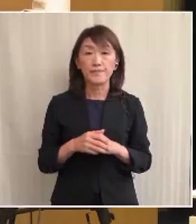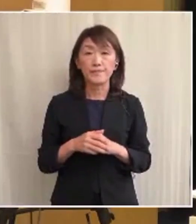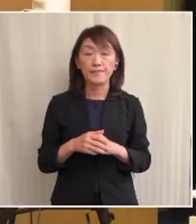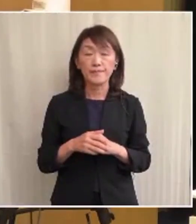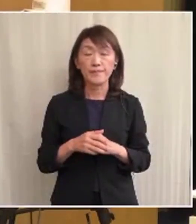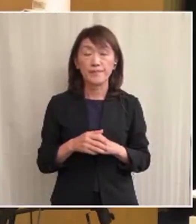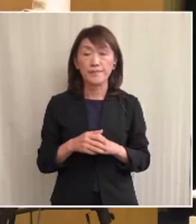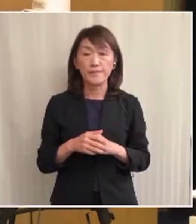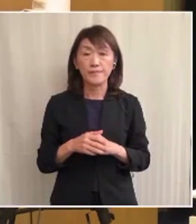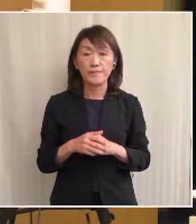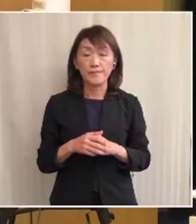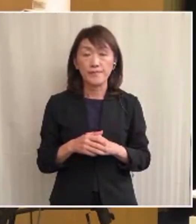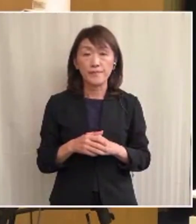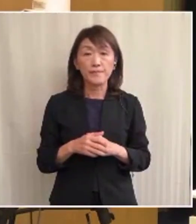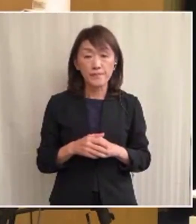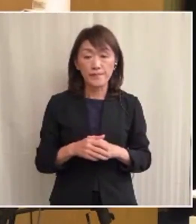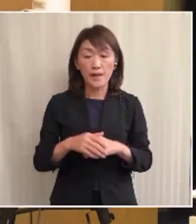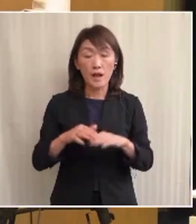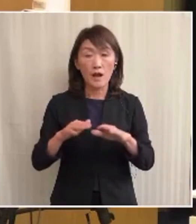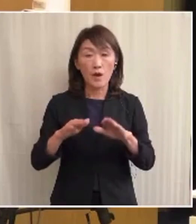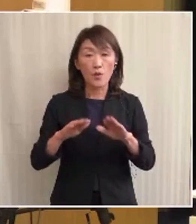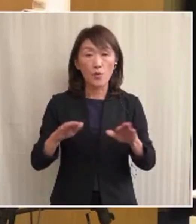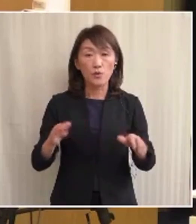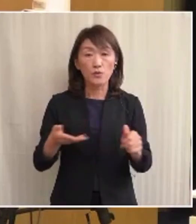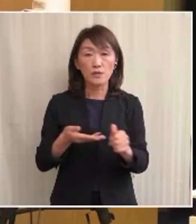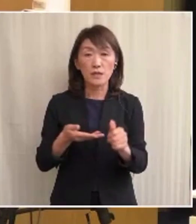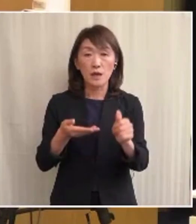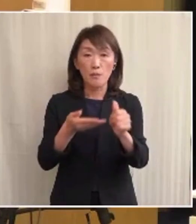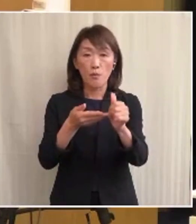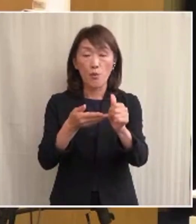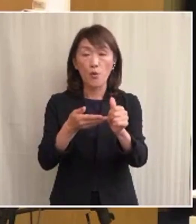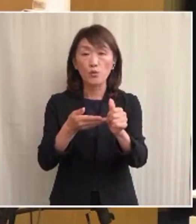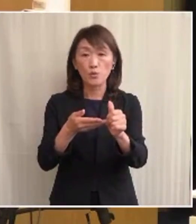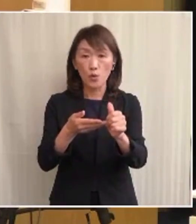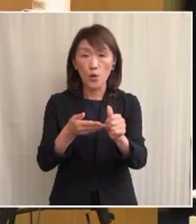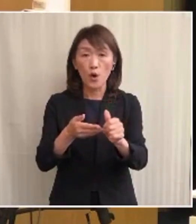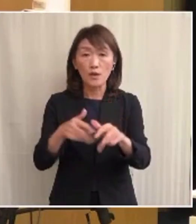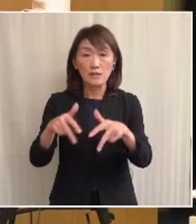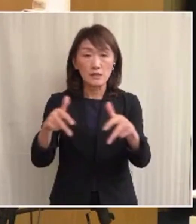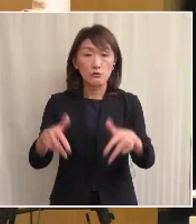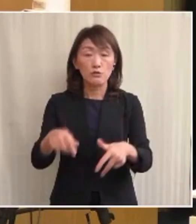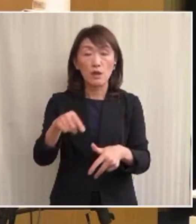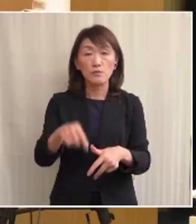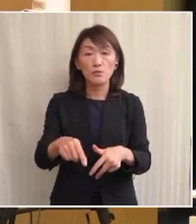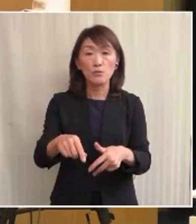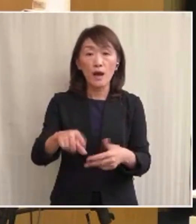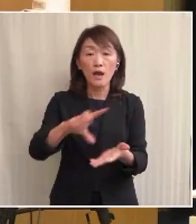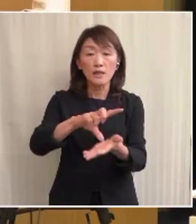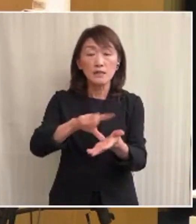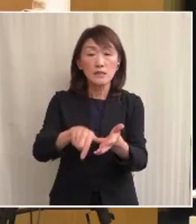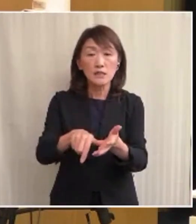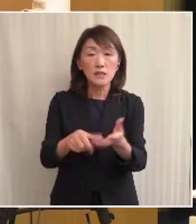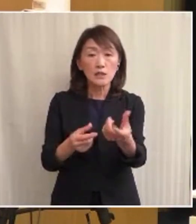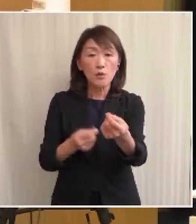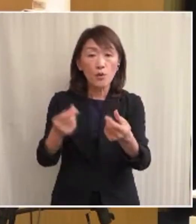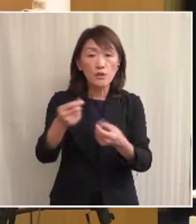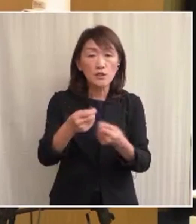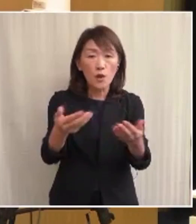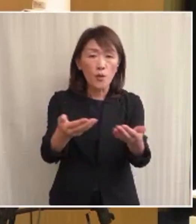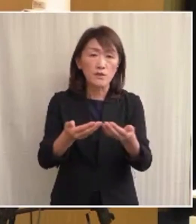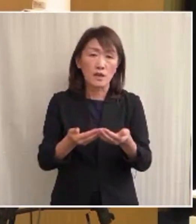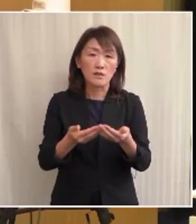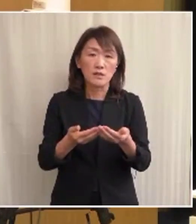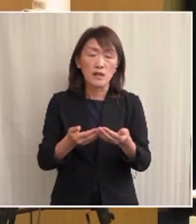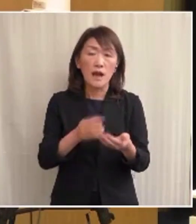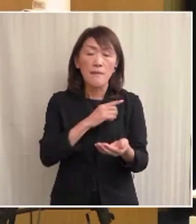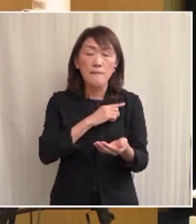。ご質問ありがとうございます。子ども子育てサポートシステムはですね、地域の方同士の、お預かりということになりますので、まず会